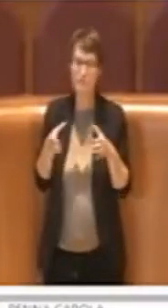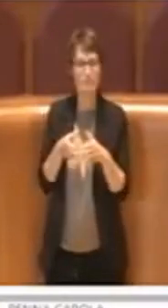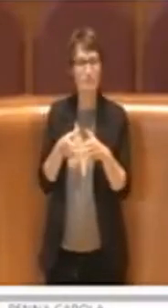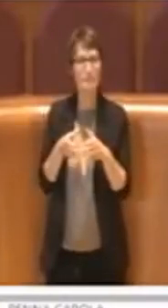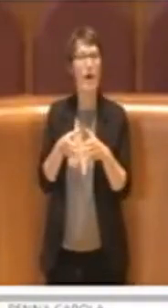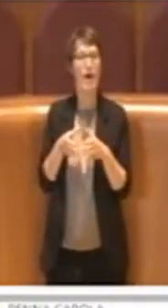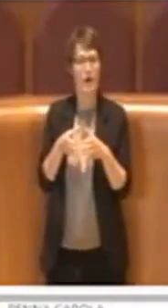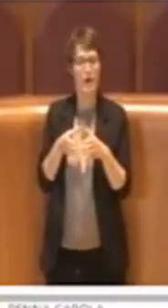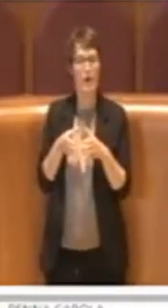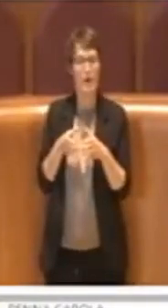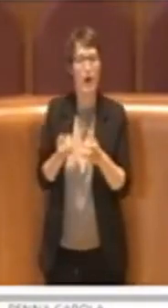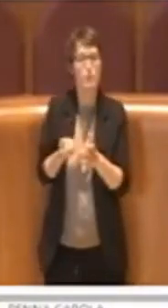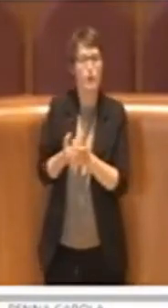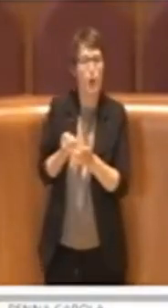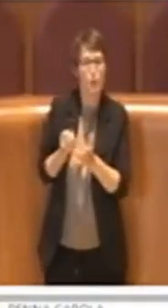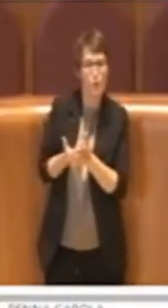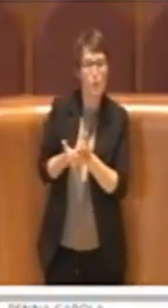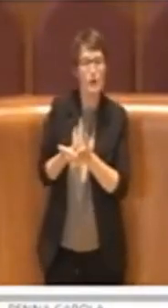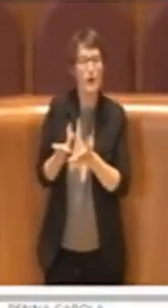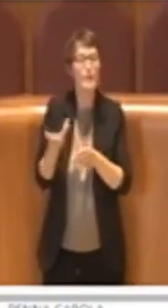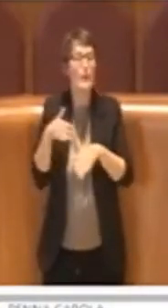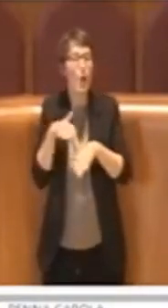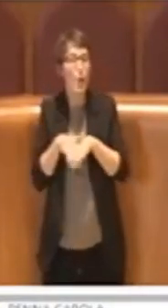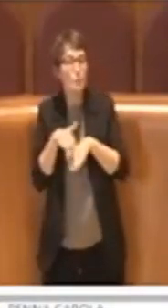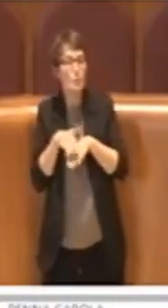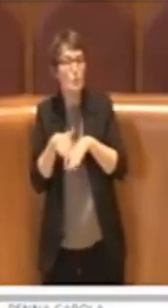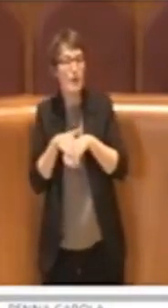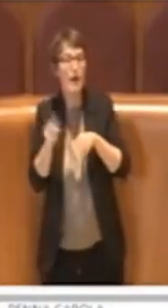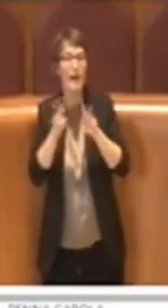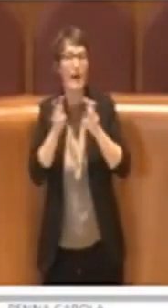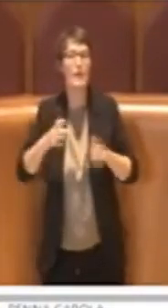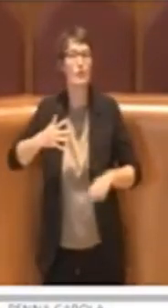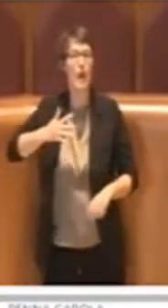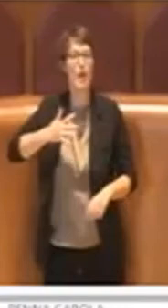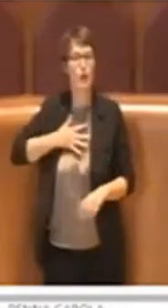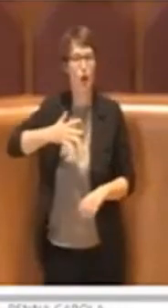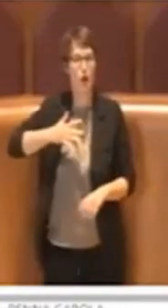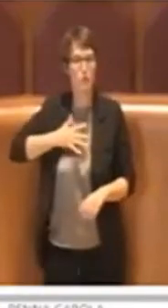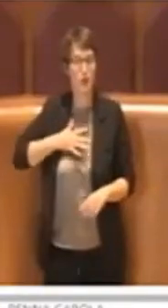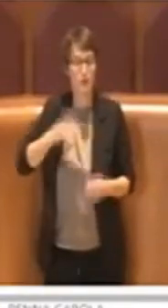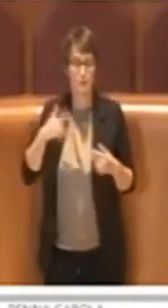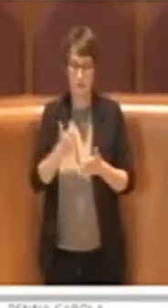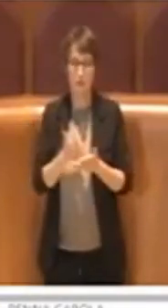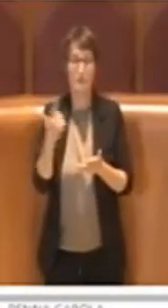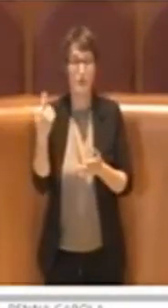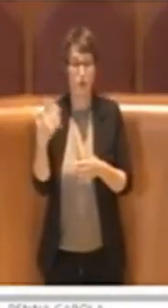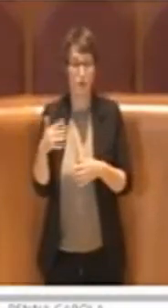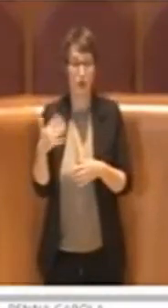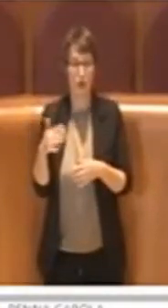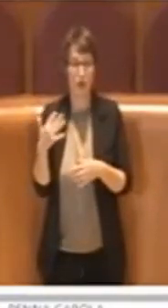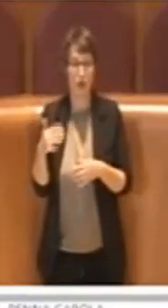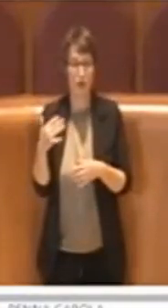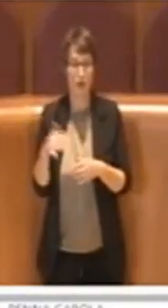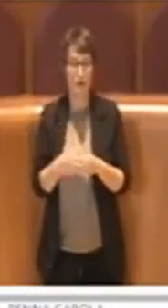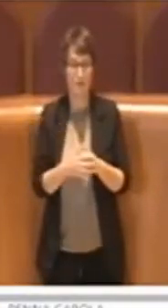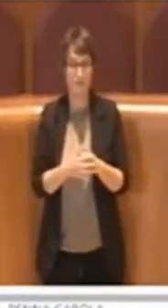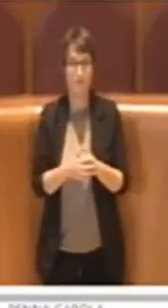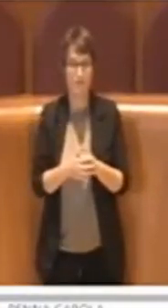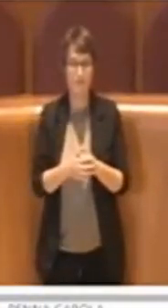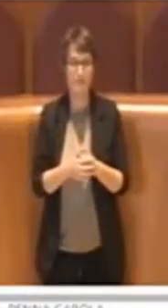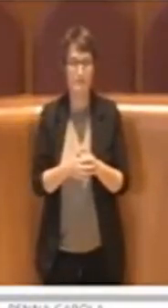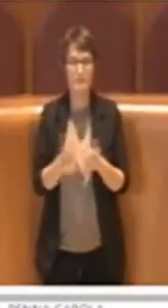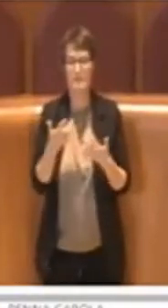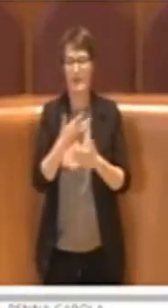produrre e consumare la propria energia. Questa è una cosa importantissima perché, capite, si perdono. C'è sicuramente un